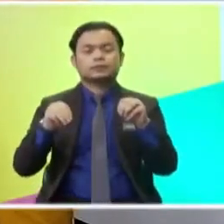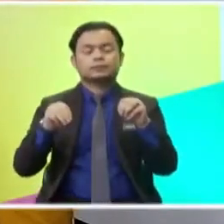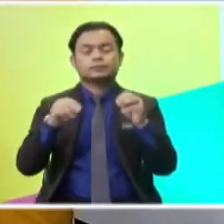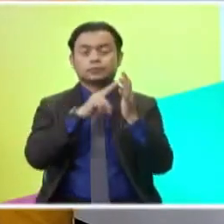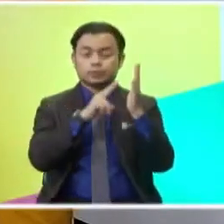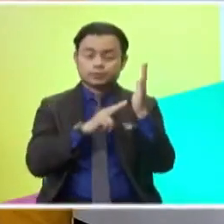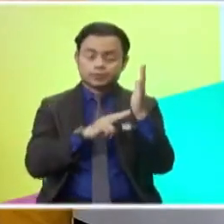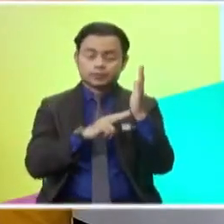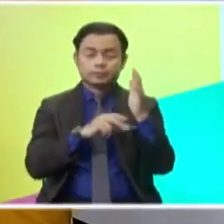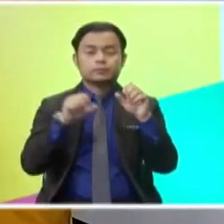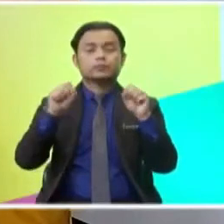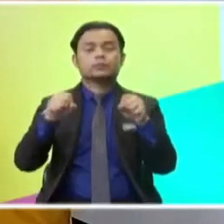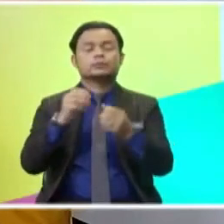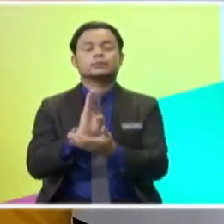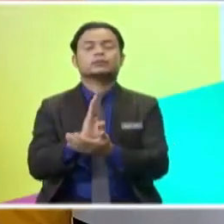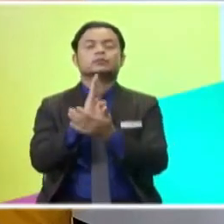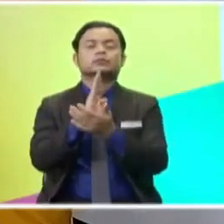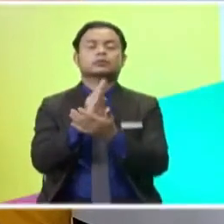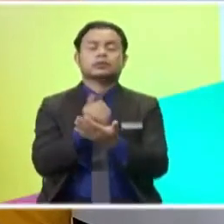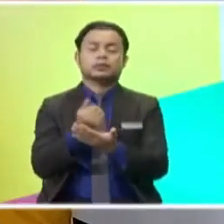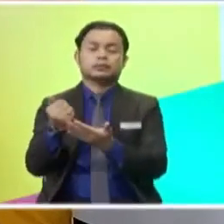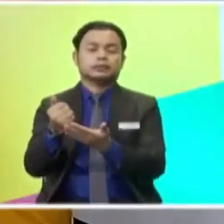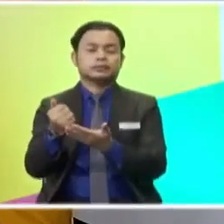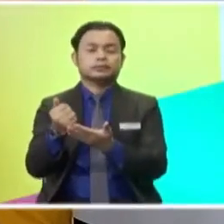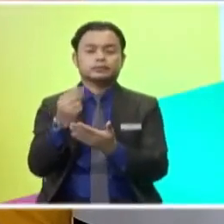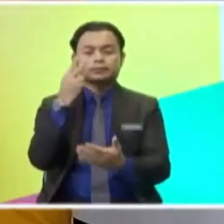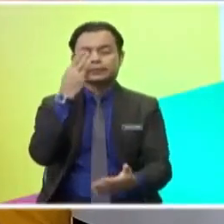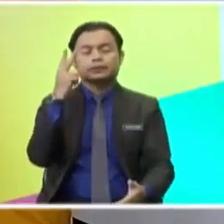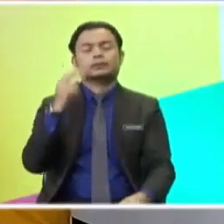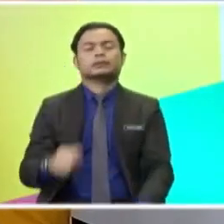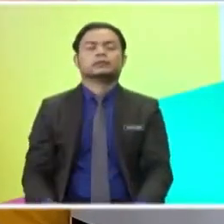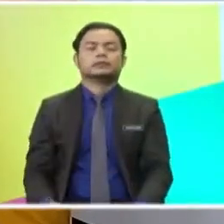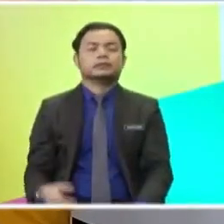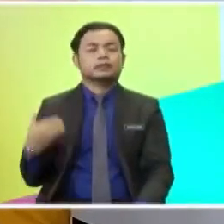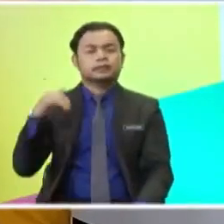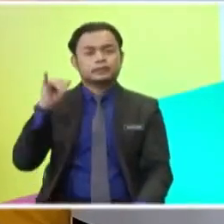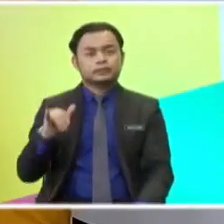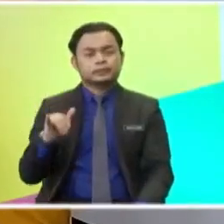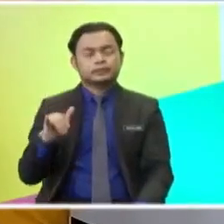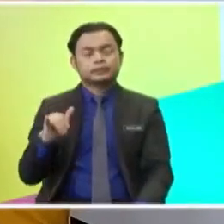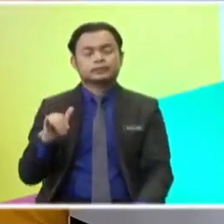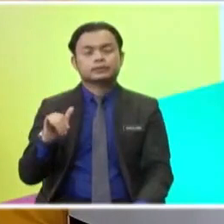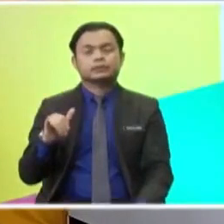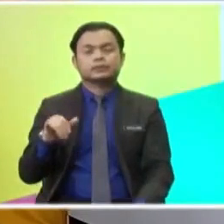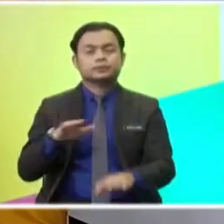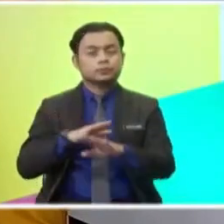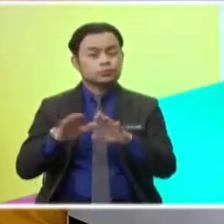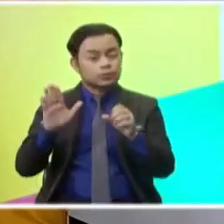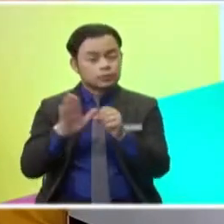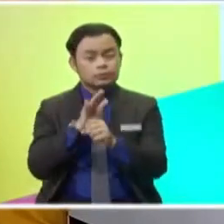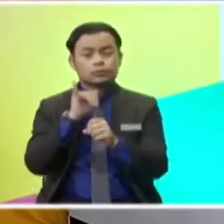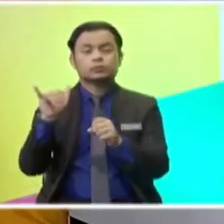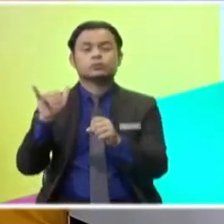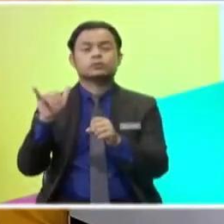penglihatan. Maksudnya bukan sepenuhnya buta. Bukan sepenuhnya buta. Sebab dalam murid-murid